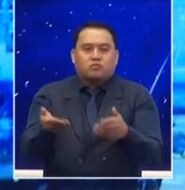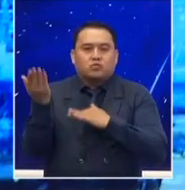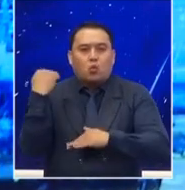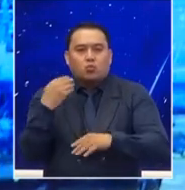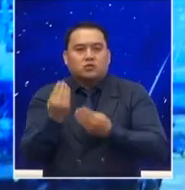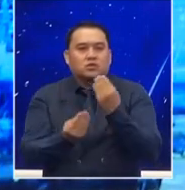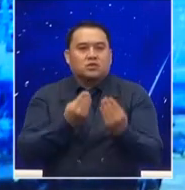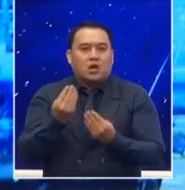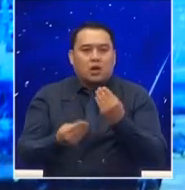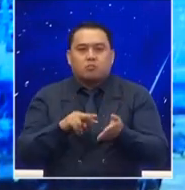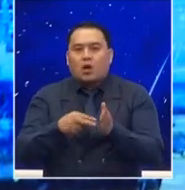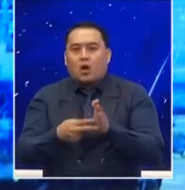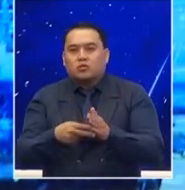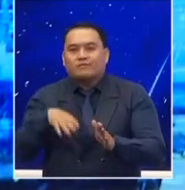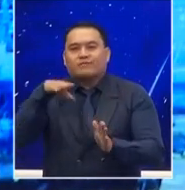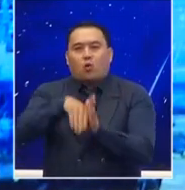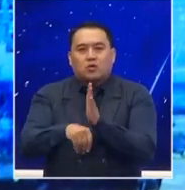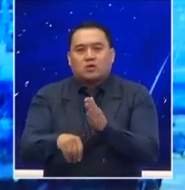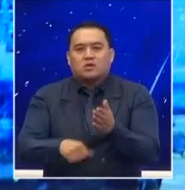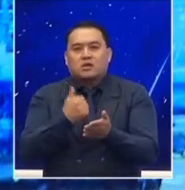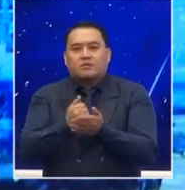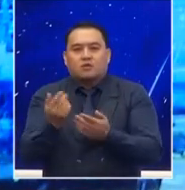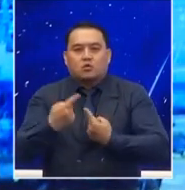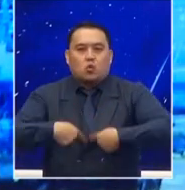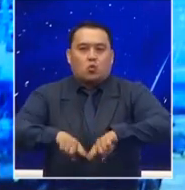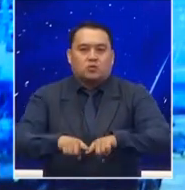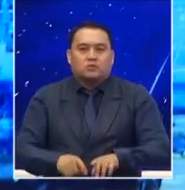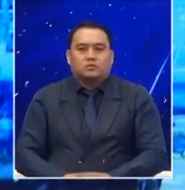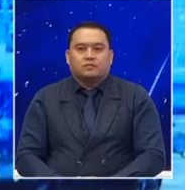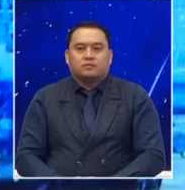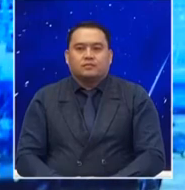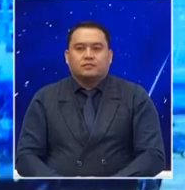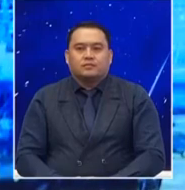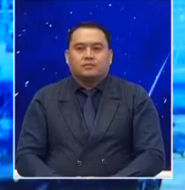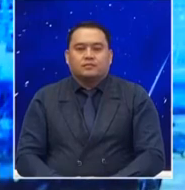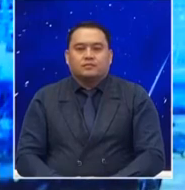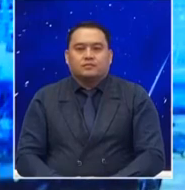прошлых игр. Они планируют ворваться в основной дивизион лучших команд страны.